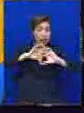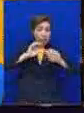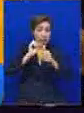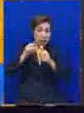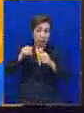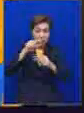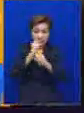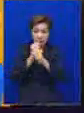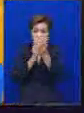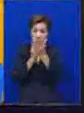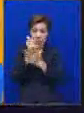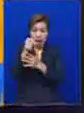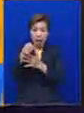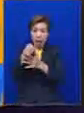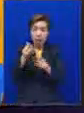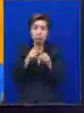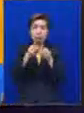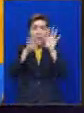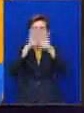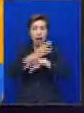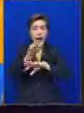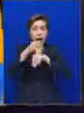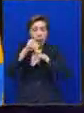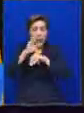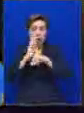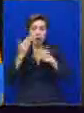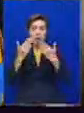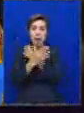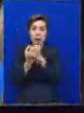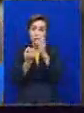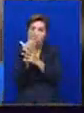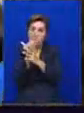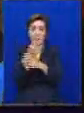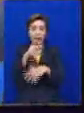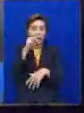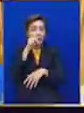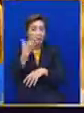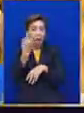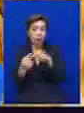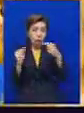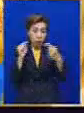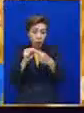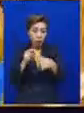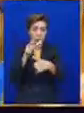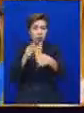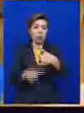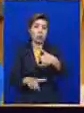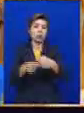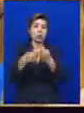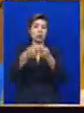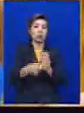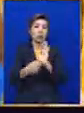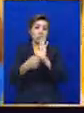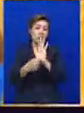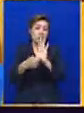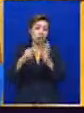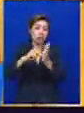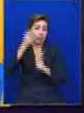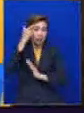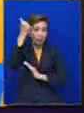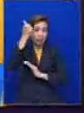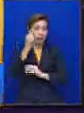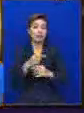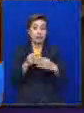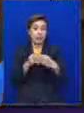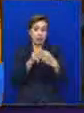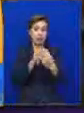าลในการปรับเปลี่ยนมาปลูกพืชที่เหมาะสมกับพื้นที่และปริมาณน้ำจนได้เป็นเกษตรกรตัวอย่างหรือสมาร์ทฟาร์เมอร์มาพบกับนาย